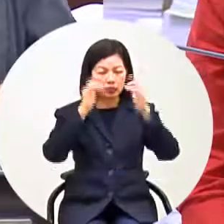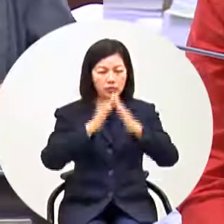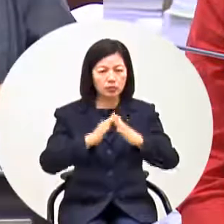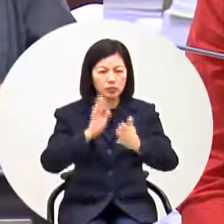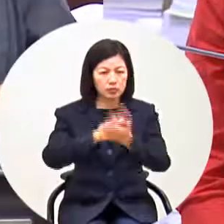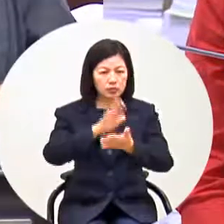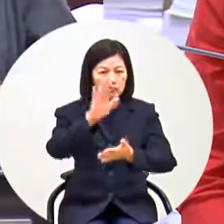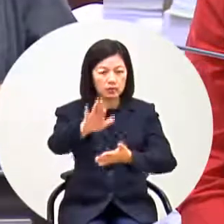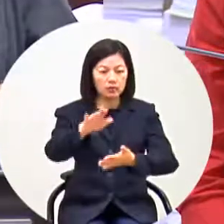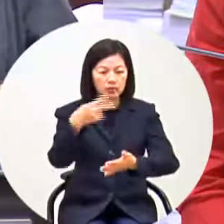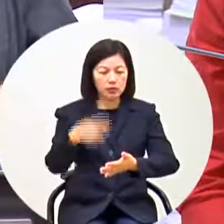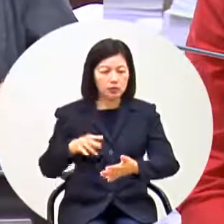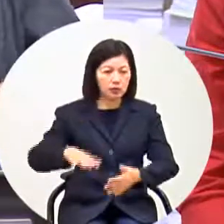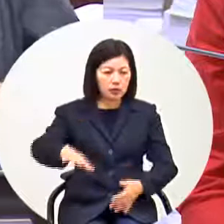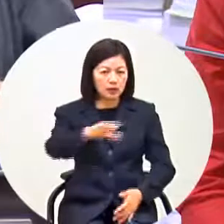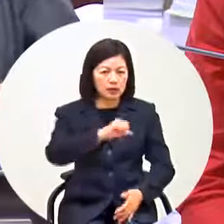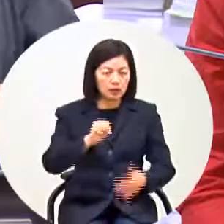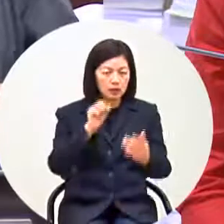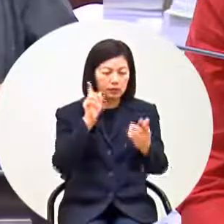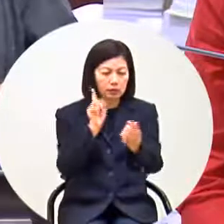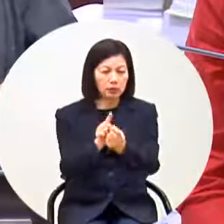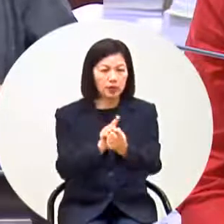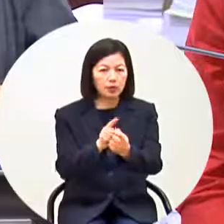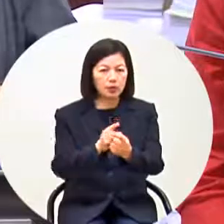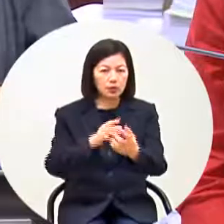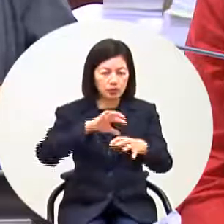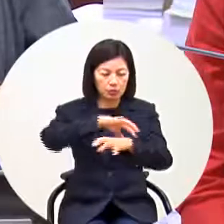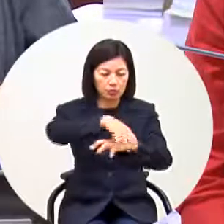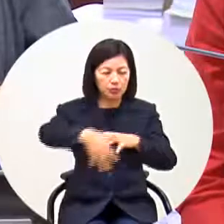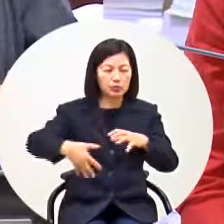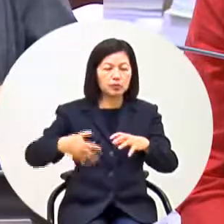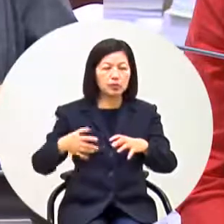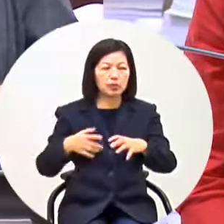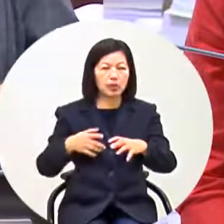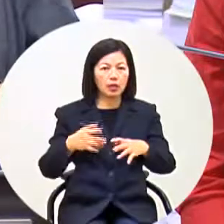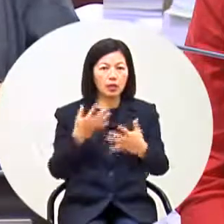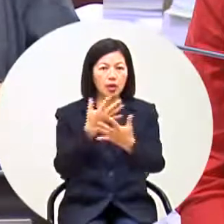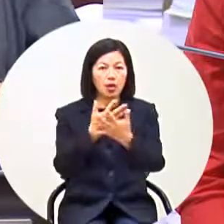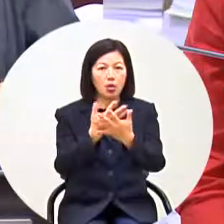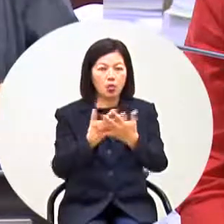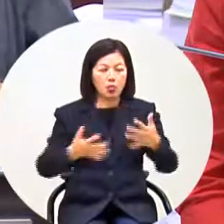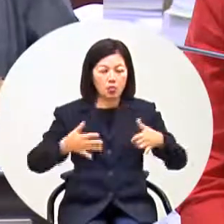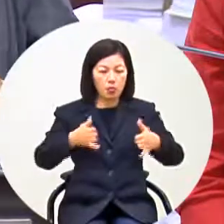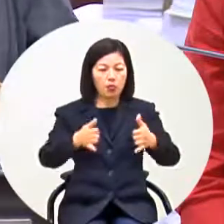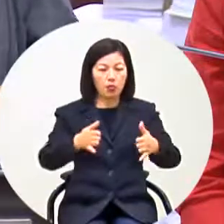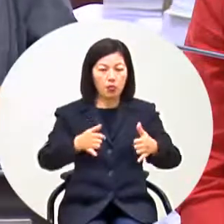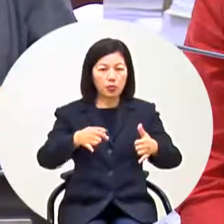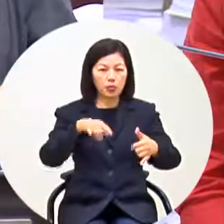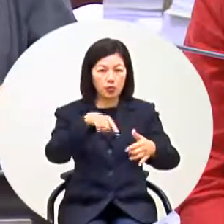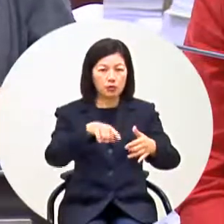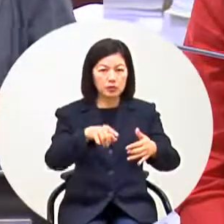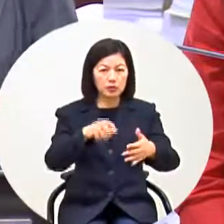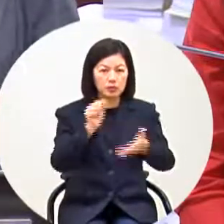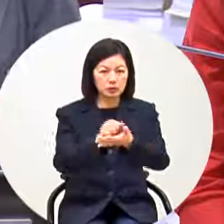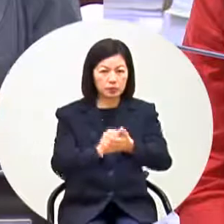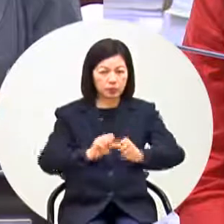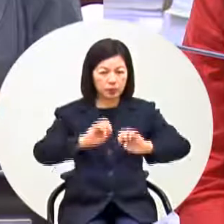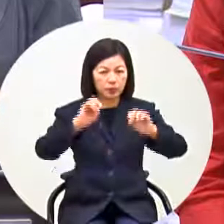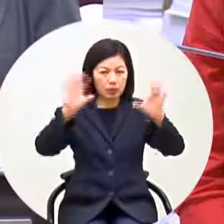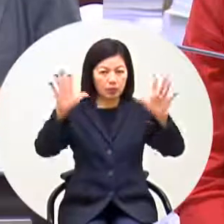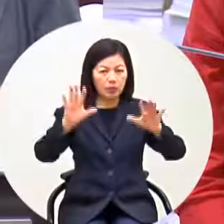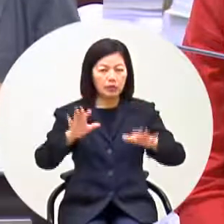对全世界在网站上的行销，那我也希望我们的观光局、文化局合